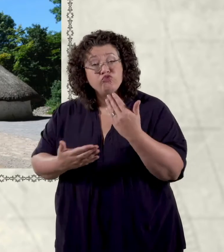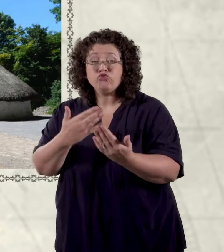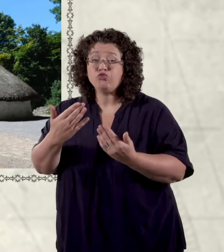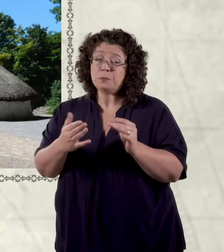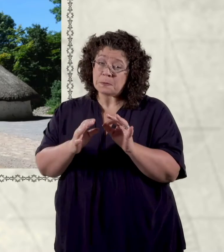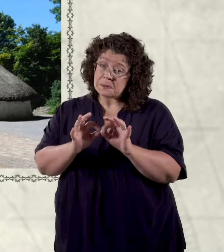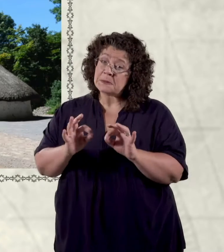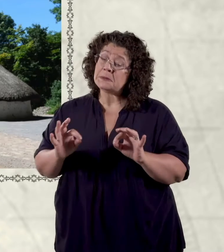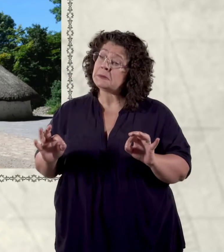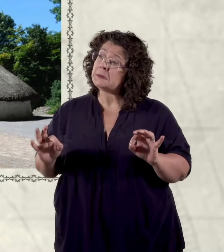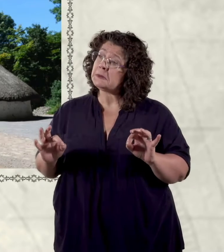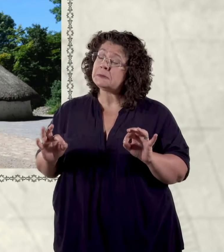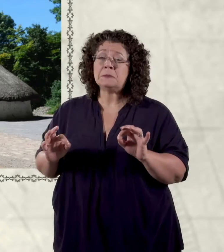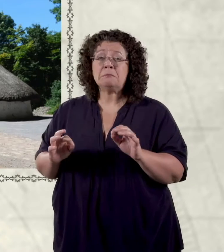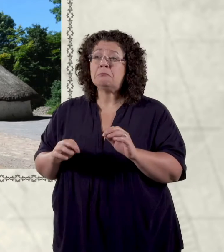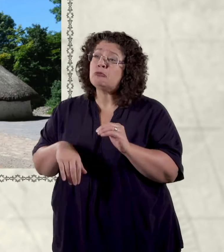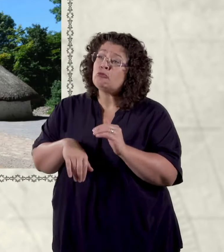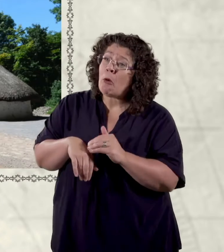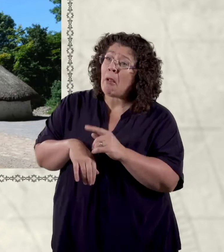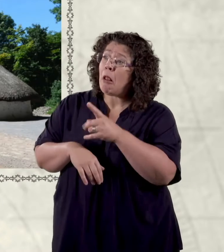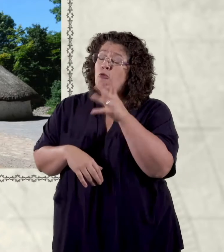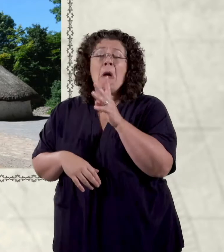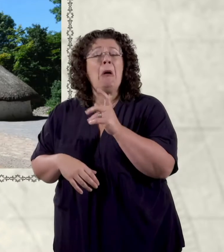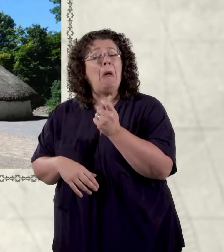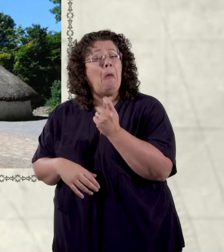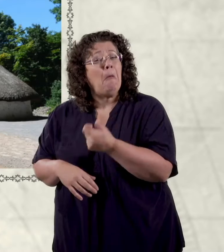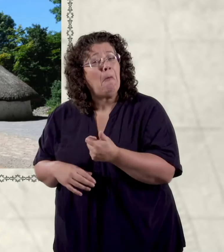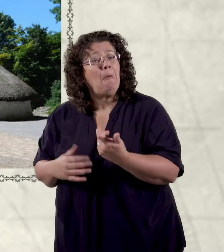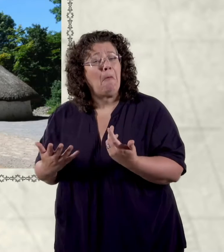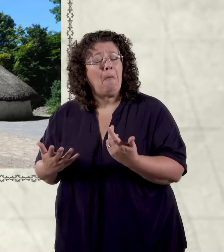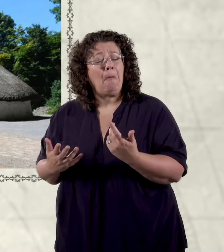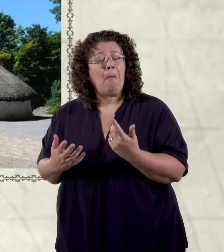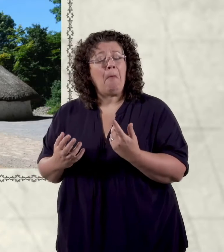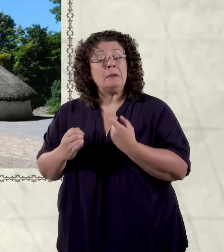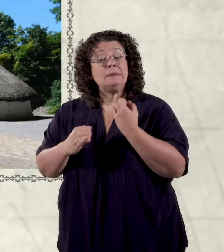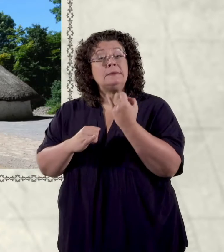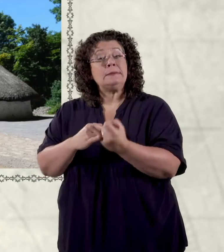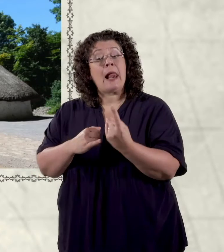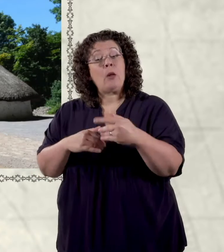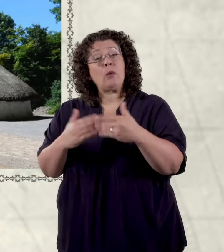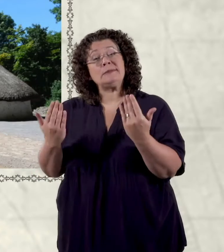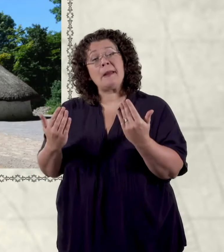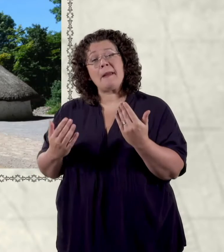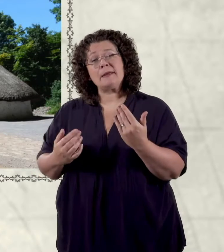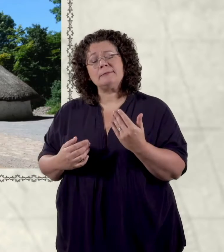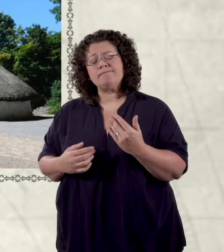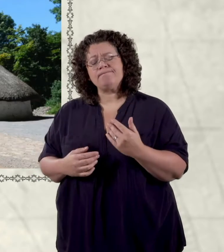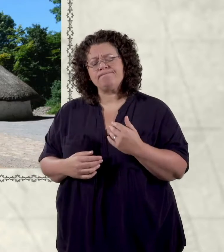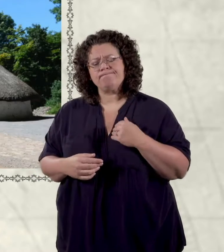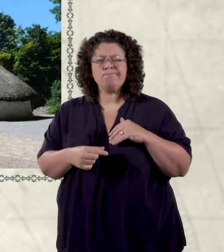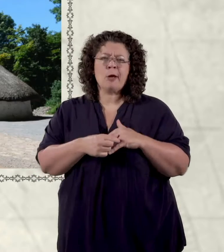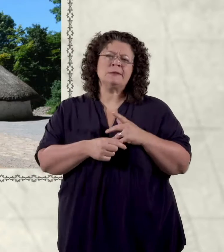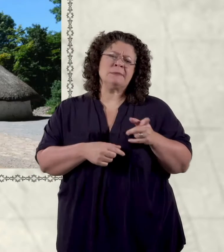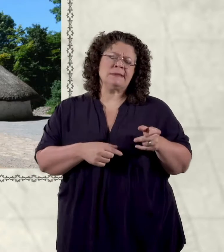Nes, un diwrnod, yn anffodus, bu farw